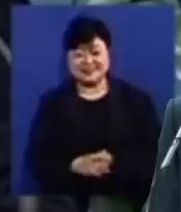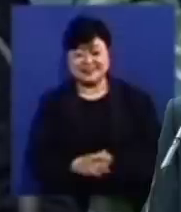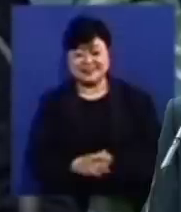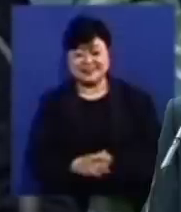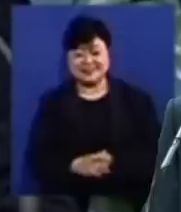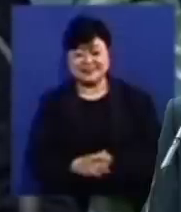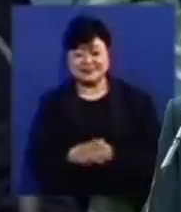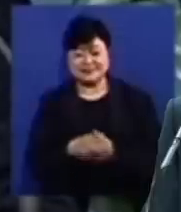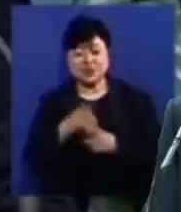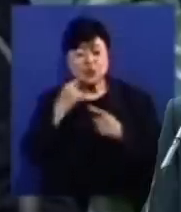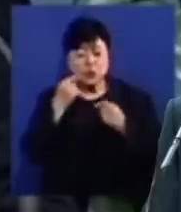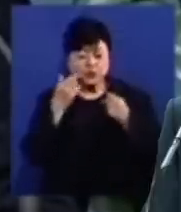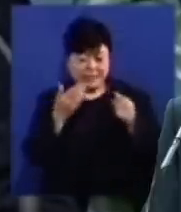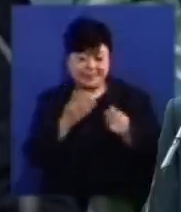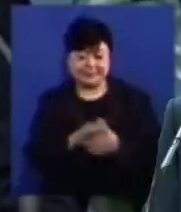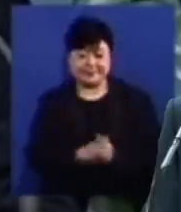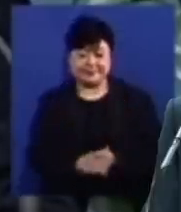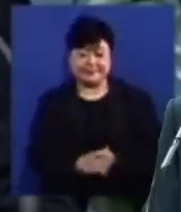내가